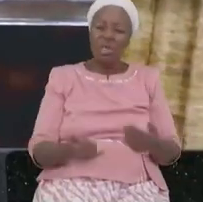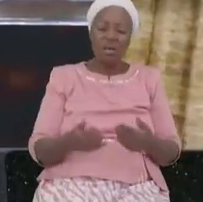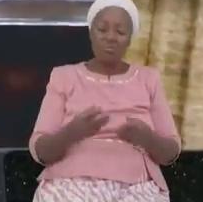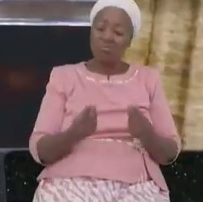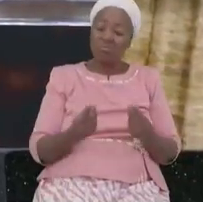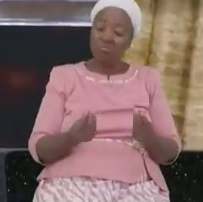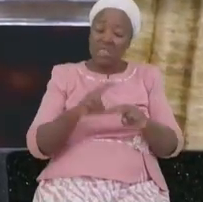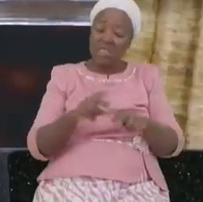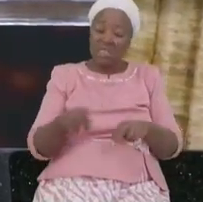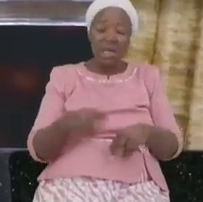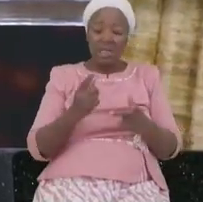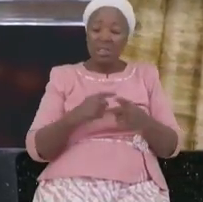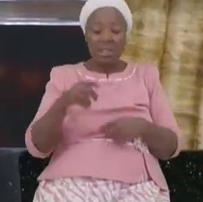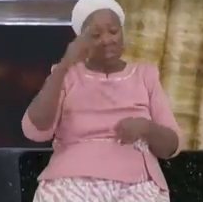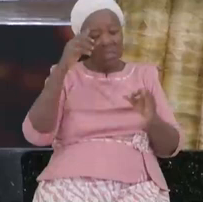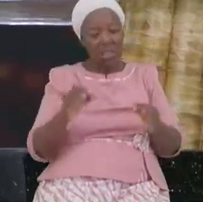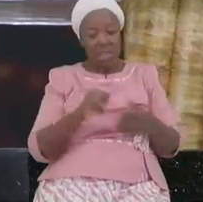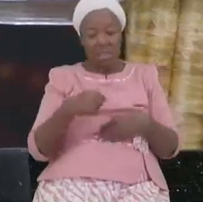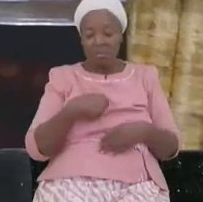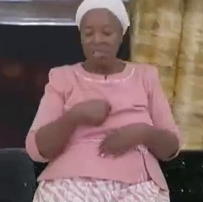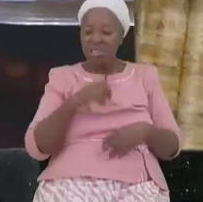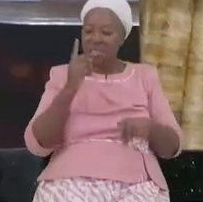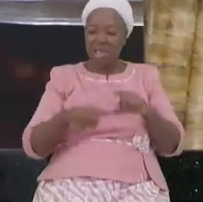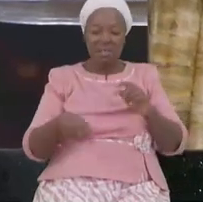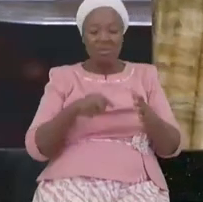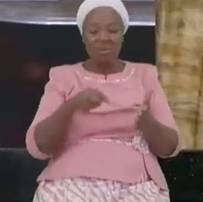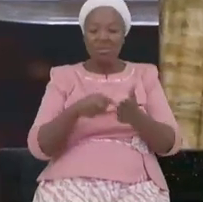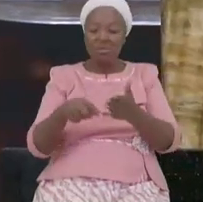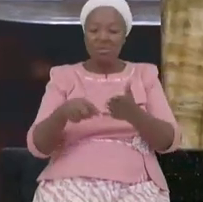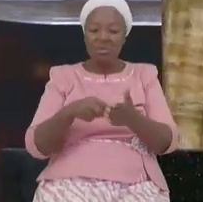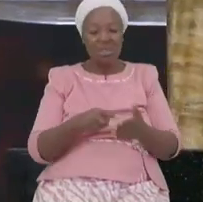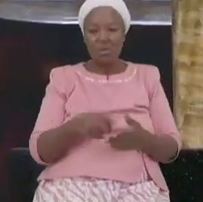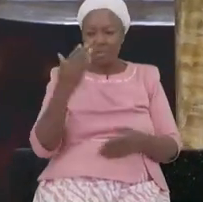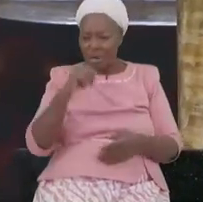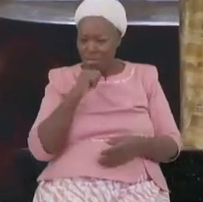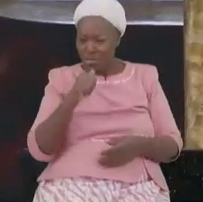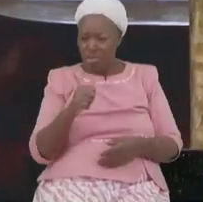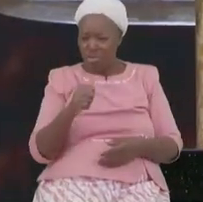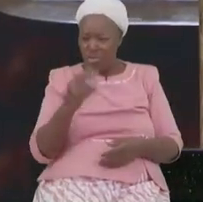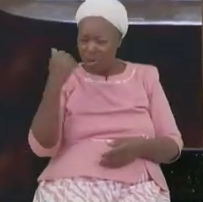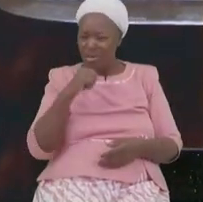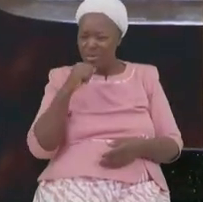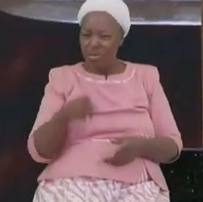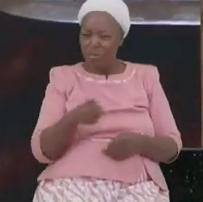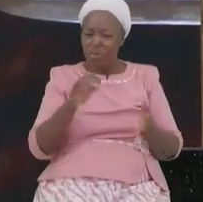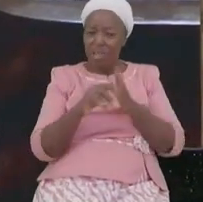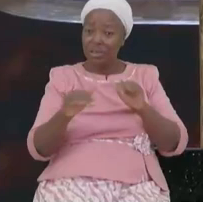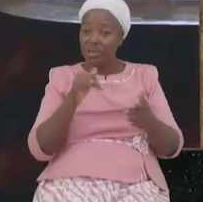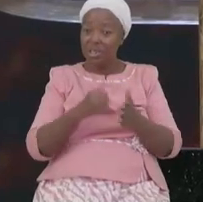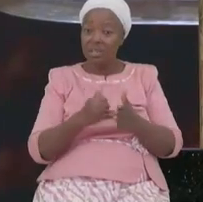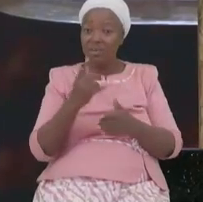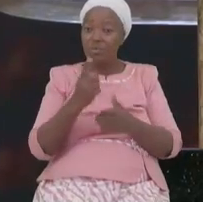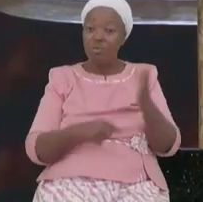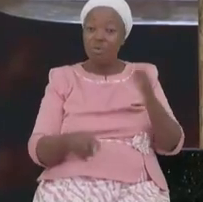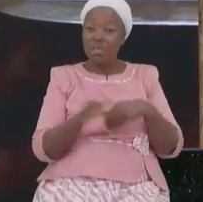vous établissez pour quelque chose de bas. Ah, je ne peux pas faire ça. Pourquoi pas? Pourquoi pas? Ceux qui le font, qu'est-ce qu'ils ont?